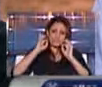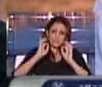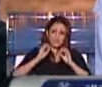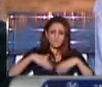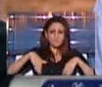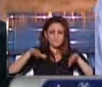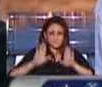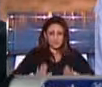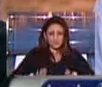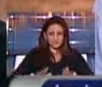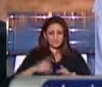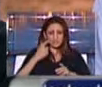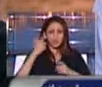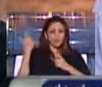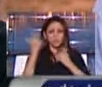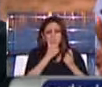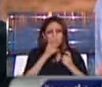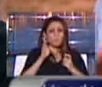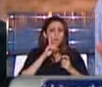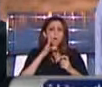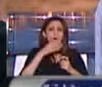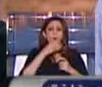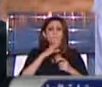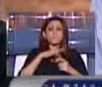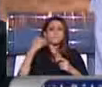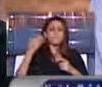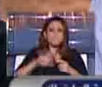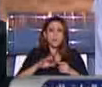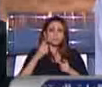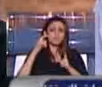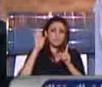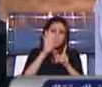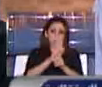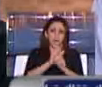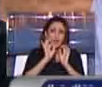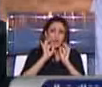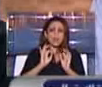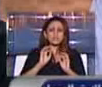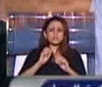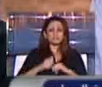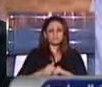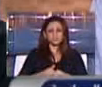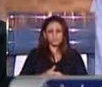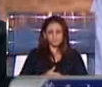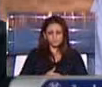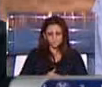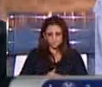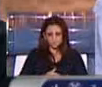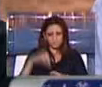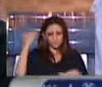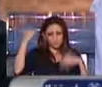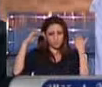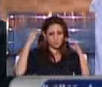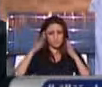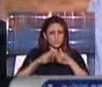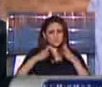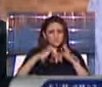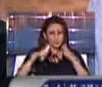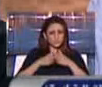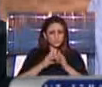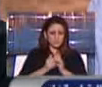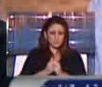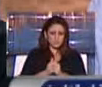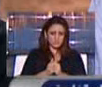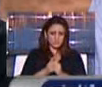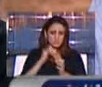مجلس قومي لرعاية أسر الشهداء بحق وحقيقي، مش التمثيل اللي موجود دلوقتي. احنا عندنا مصابين يا استاذ عمرو في السويس نسبة